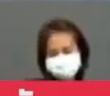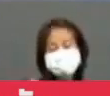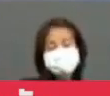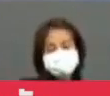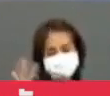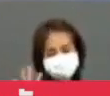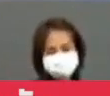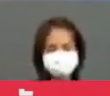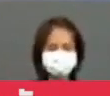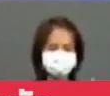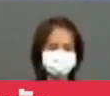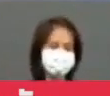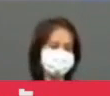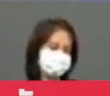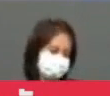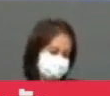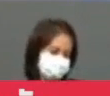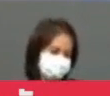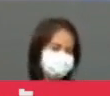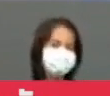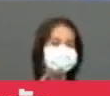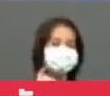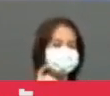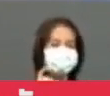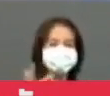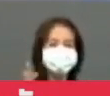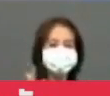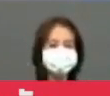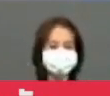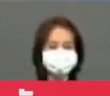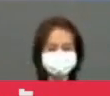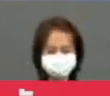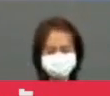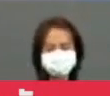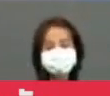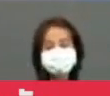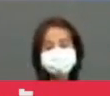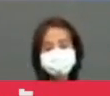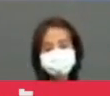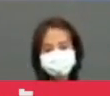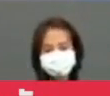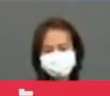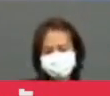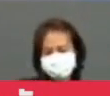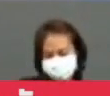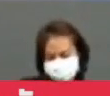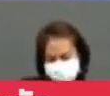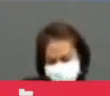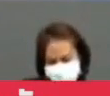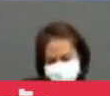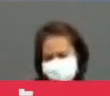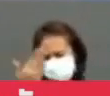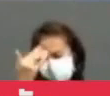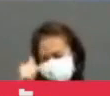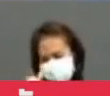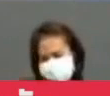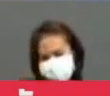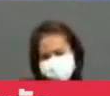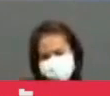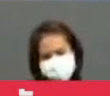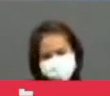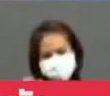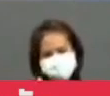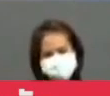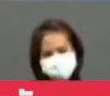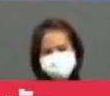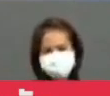มีเส้นเลือดหัวใจตีบทั้ง3เส้นซึ่งได้แก่เส้นหน้าซ้ายเส้นขวาและเส้นหลังซ้ายจึงสรุปสาเหตุการตายของผู้ป่วยรายนี้อย่างชัดเจ